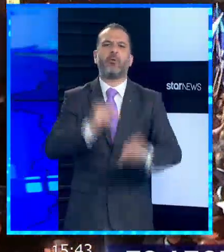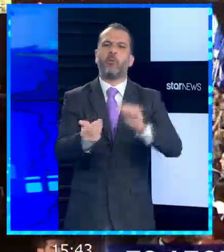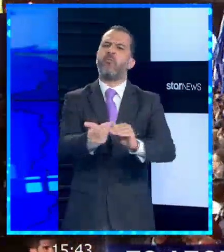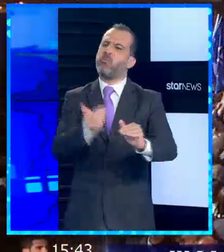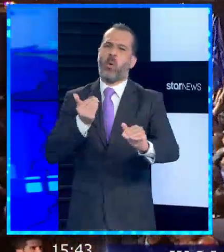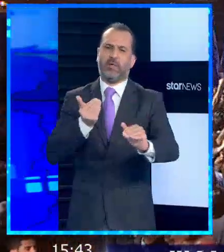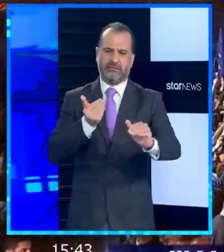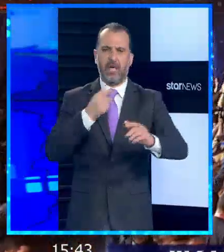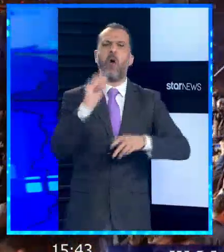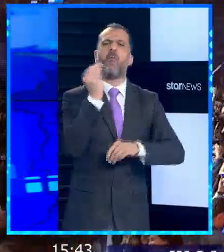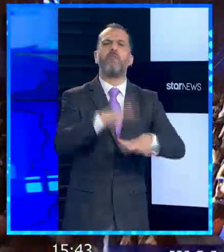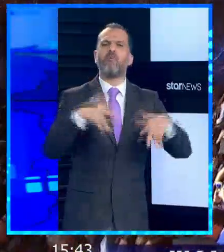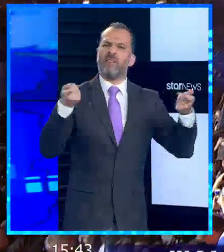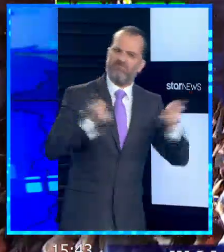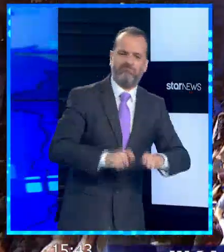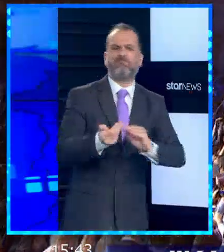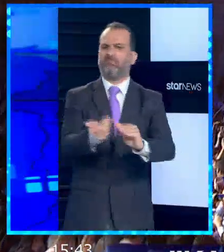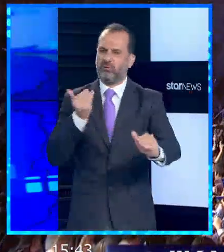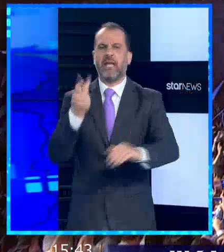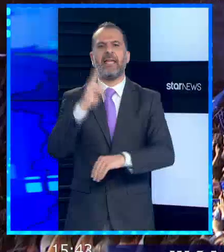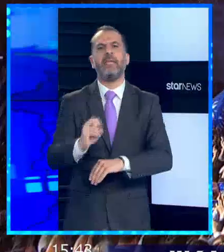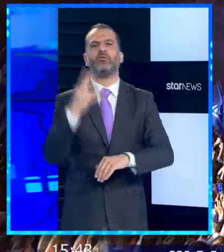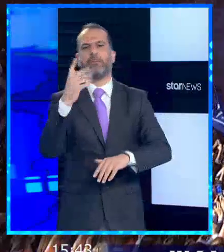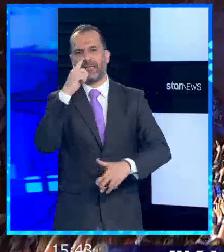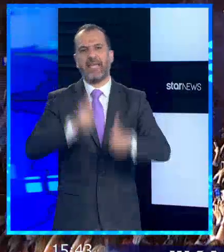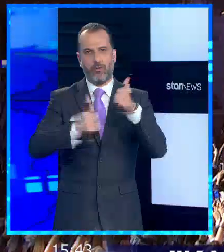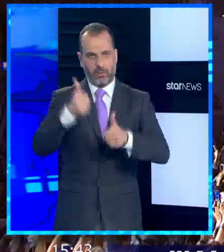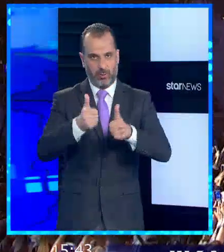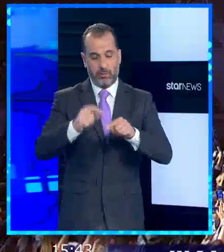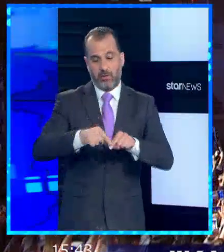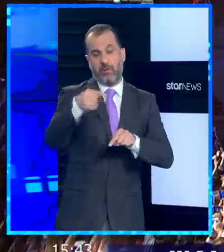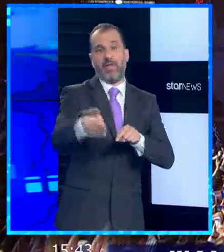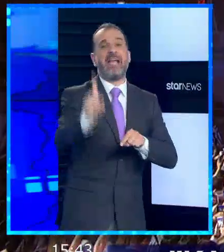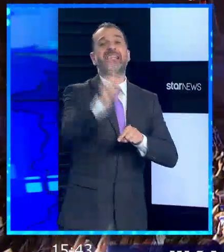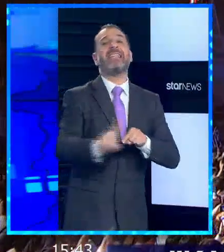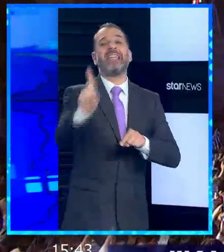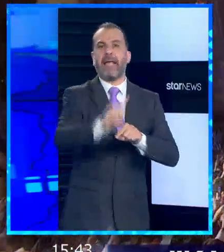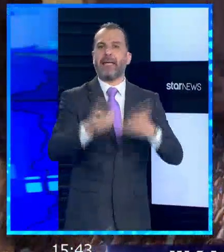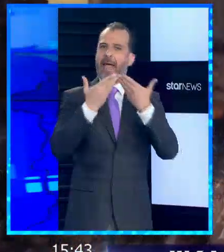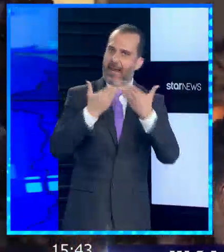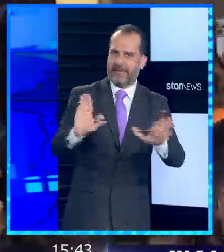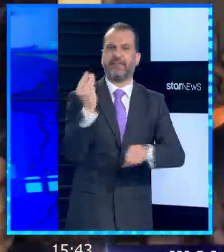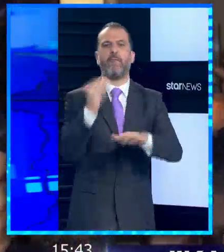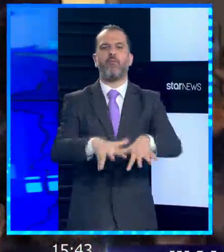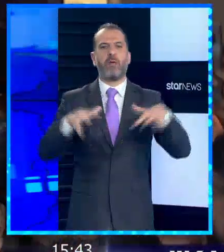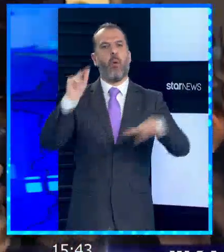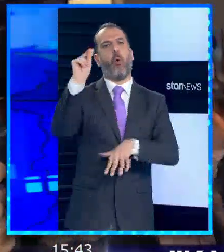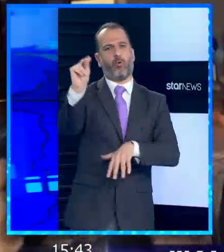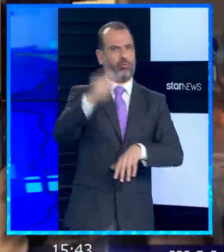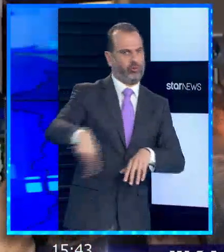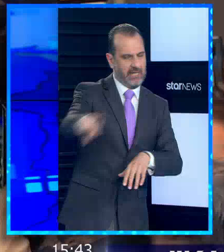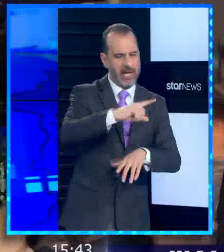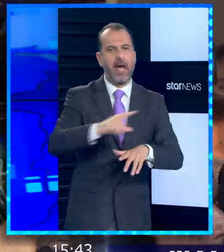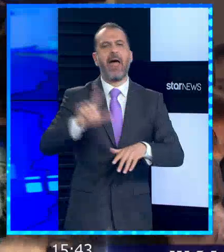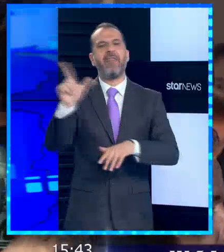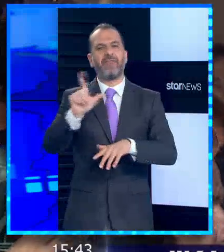γίνουν στις 25 Ιουνίου. Το πιθανότερο, Κατερίνα, είναι η Βουλή να ανοίξει την Κυριακή και να ορκιστούν οι βουλευτές και να ξανακλείσει τη Δευτέρα για